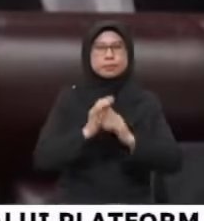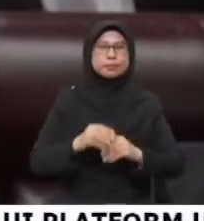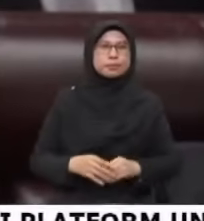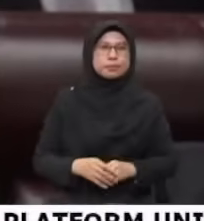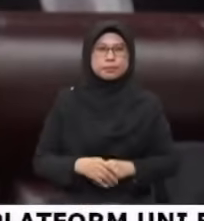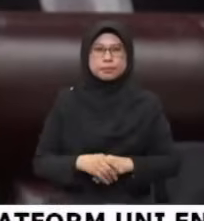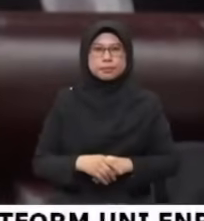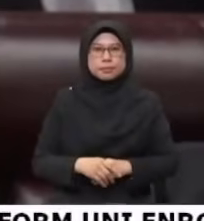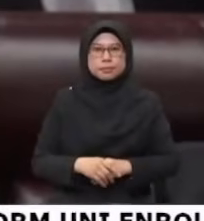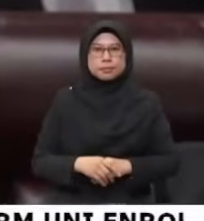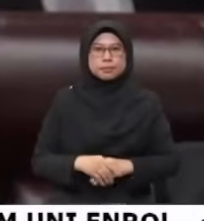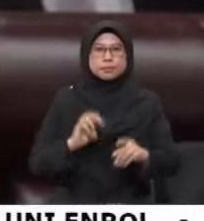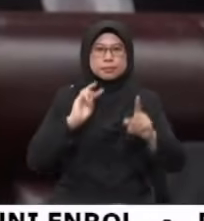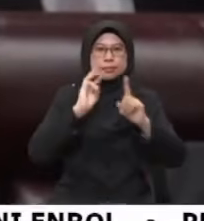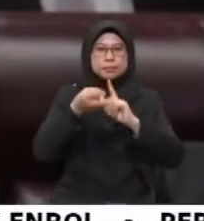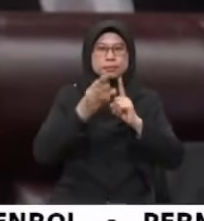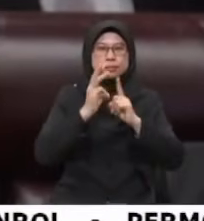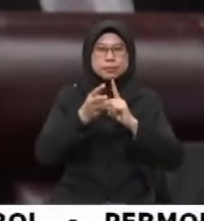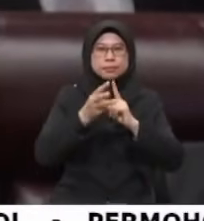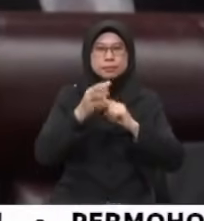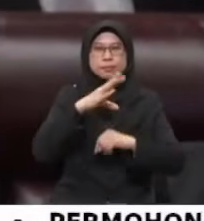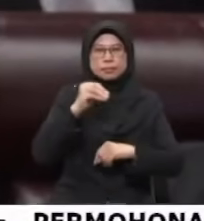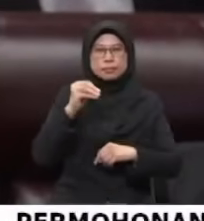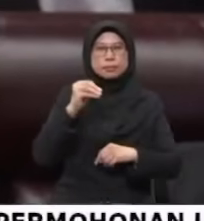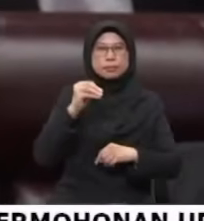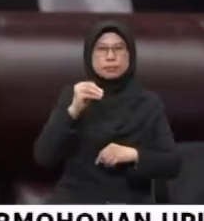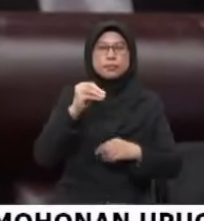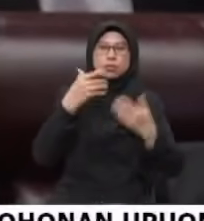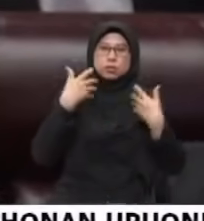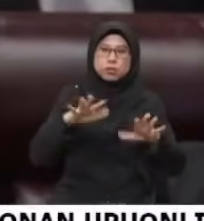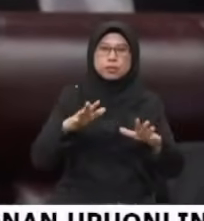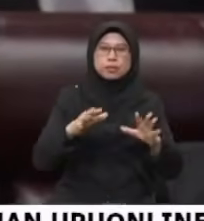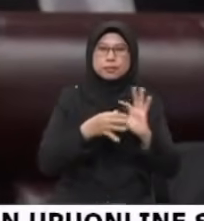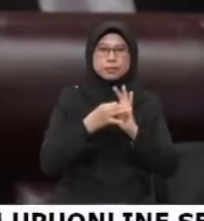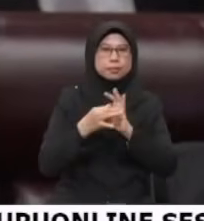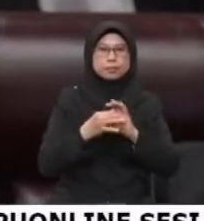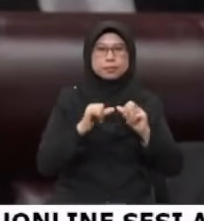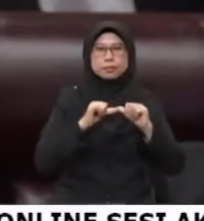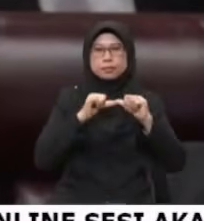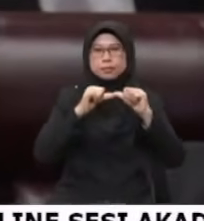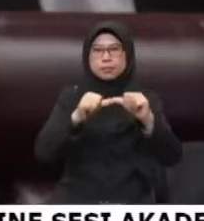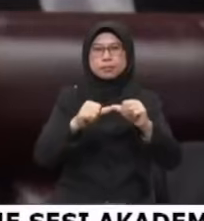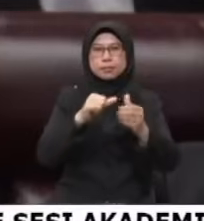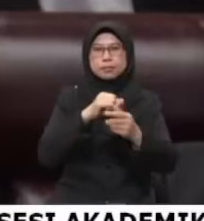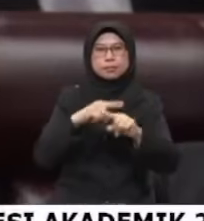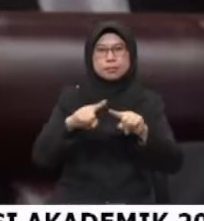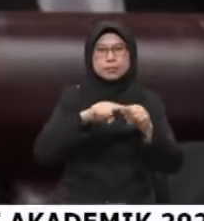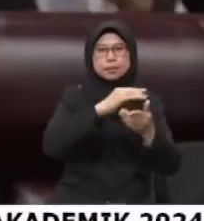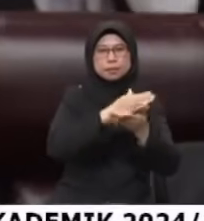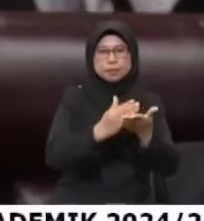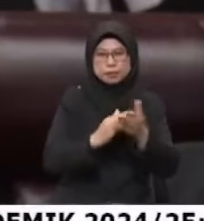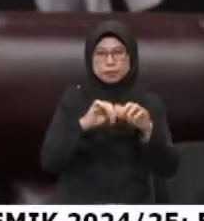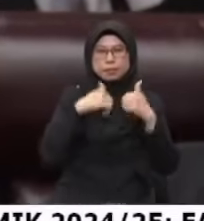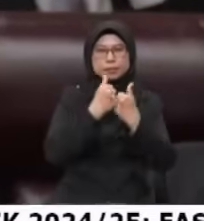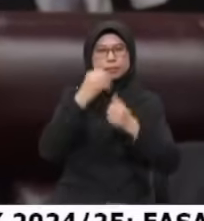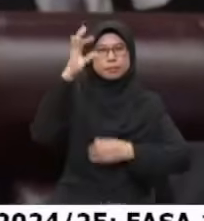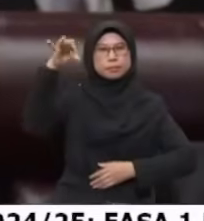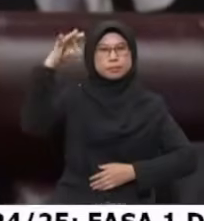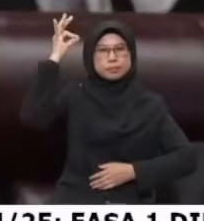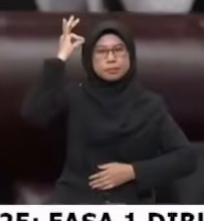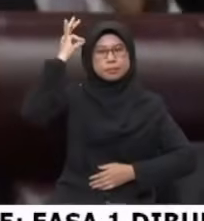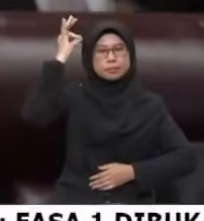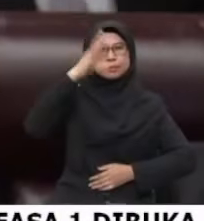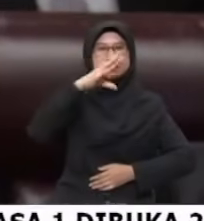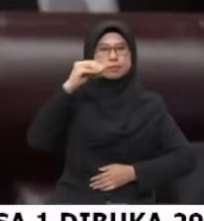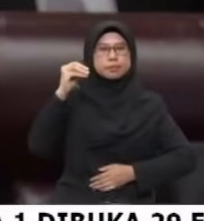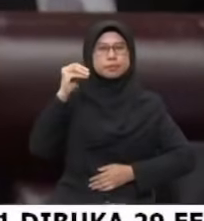memohonnya JKM telah dan akanus dengan pelbagai pihak termasuklah agensi-agensi kerajaan persekutuan dan